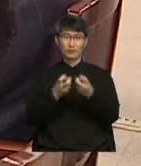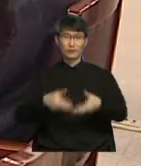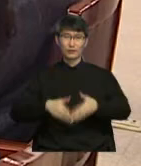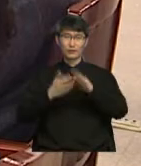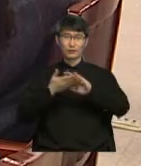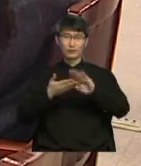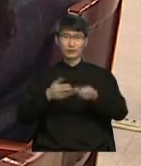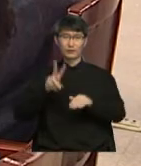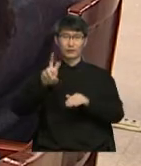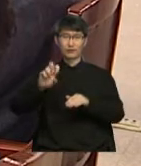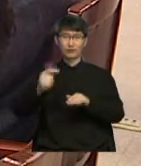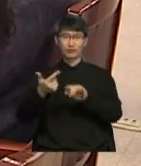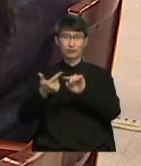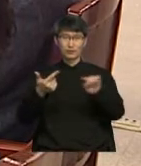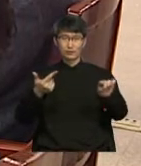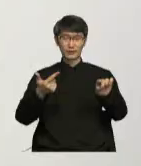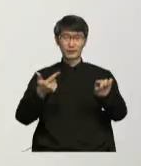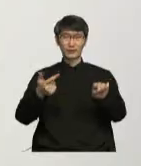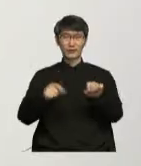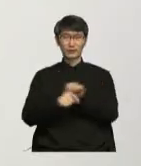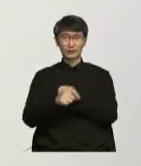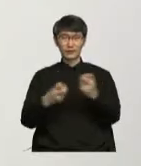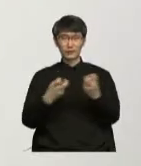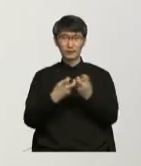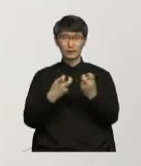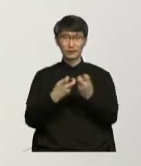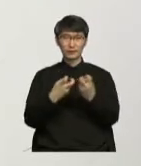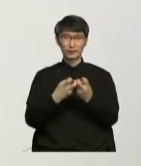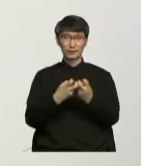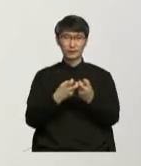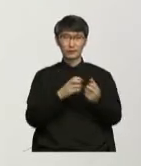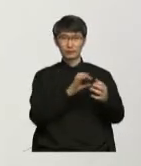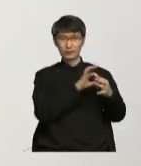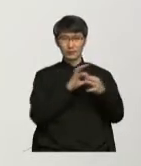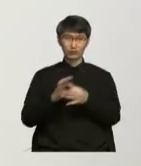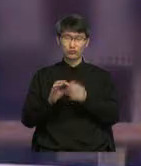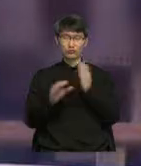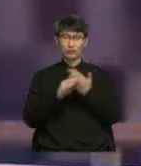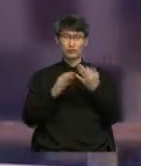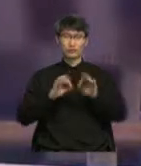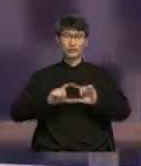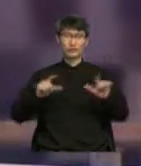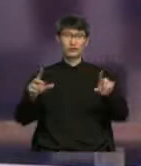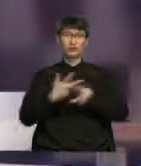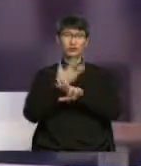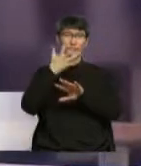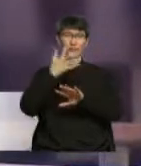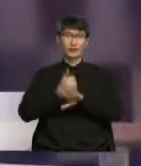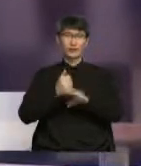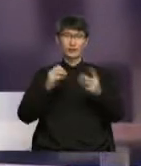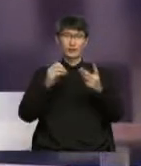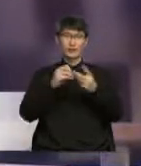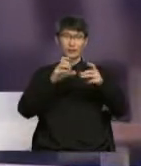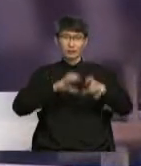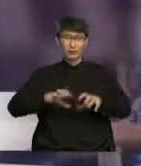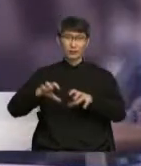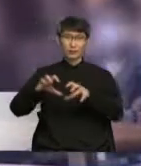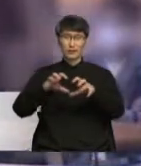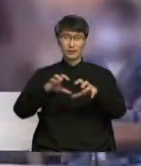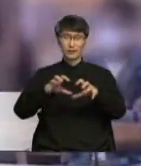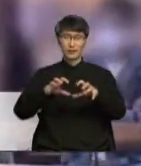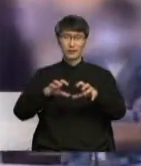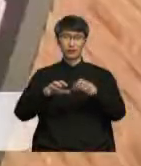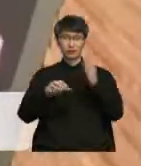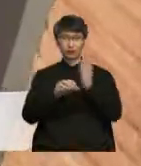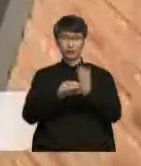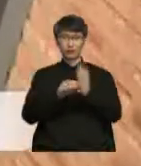지난 26일부터 특별 방역대책 을 이어오고 있는 용산구 그 결과 주말 이태원 일대 집합 융 시설을